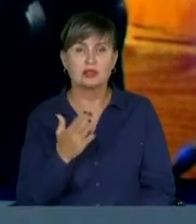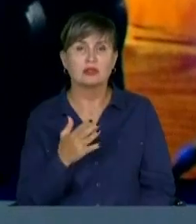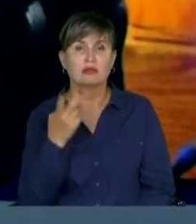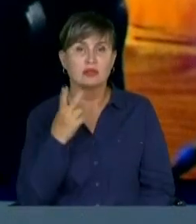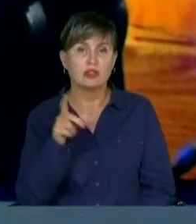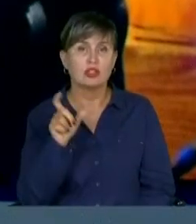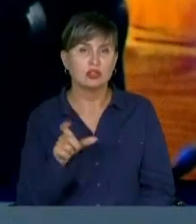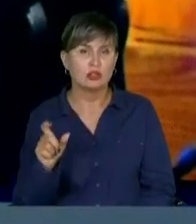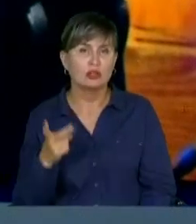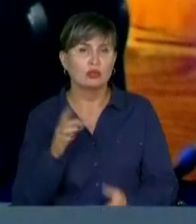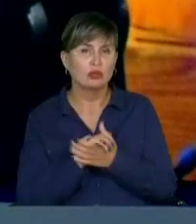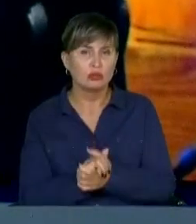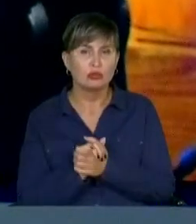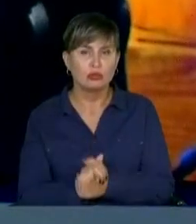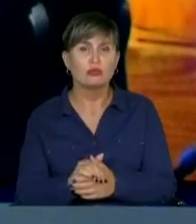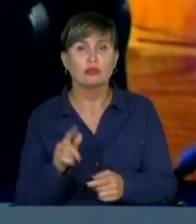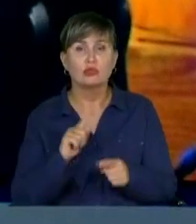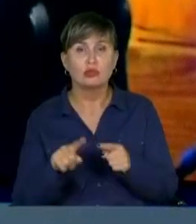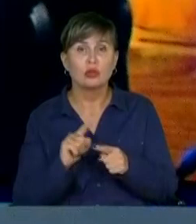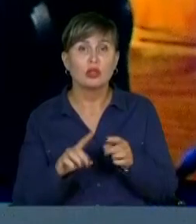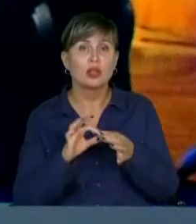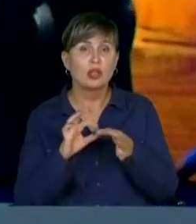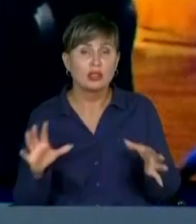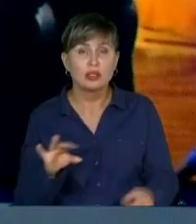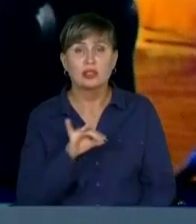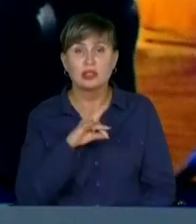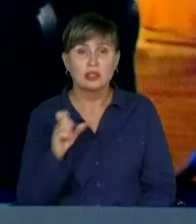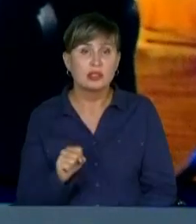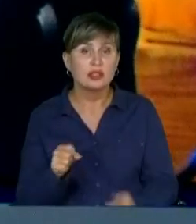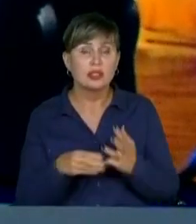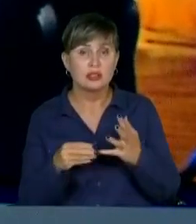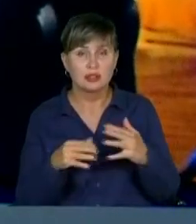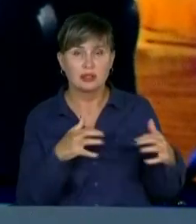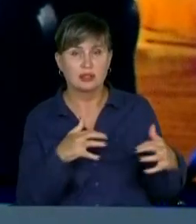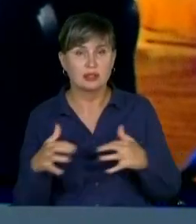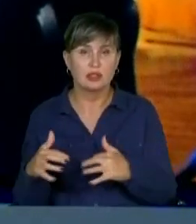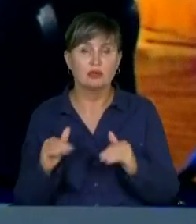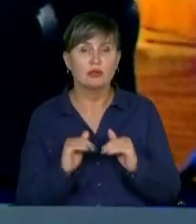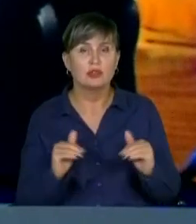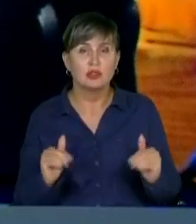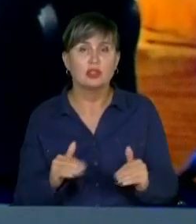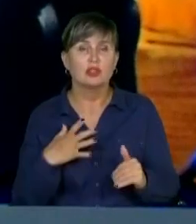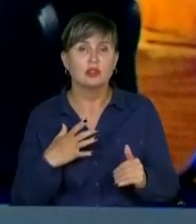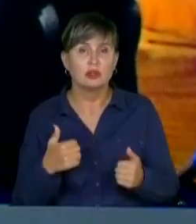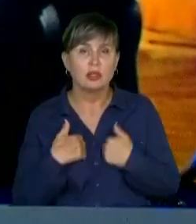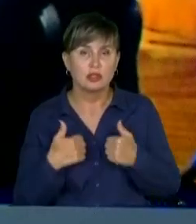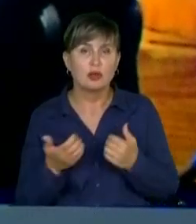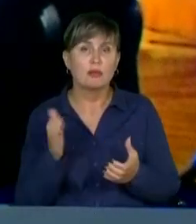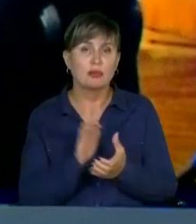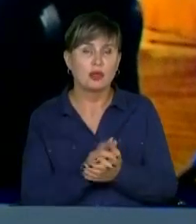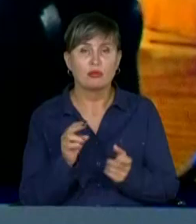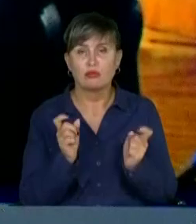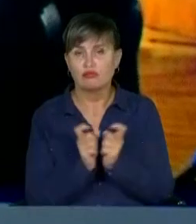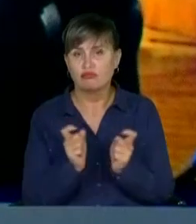аксакала, долгая дружба которых вот-вот разрушится из-за клочка земли. Их дети пытаются помирить мужчин, но конфликт